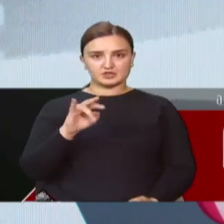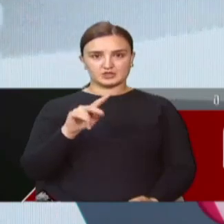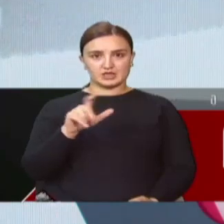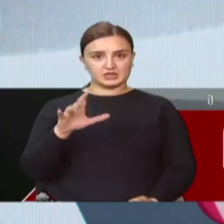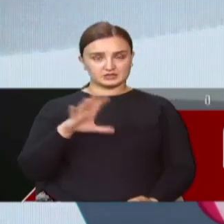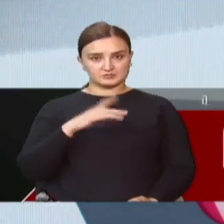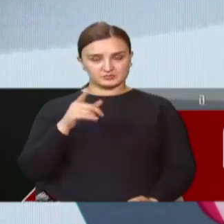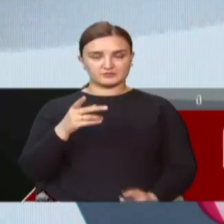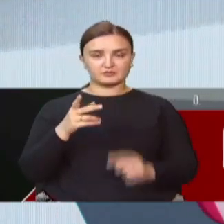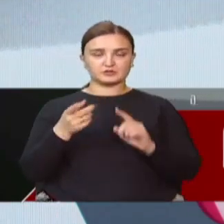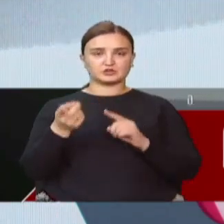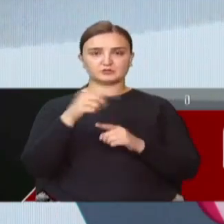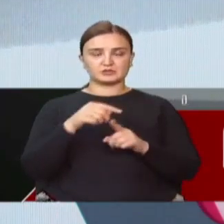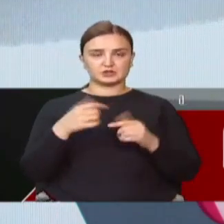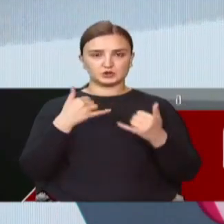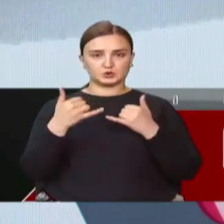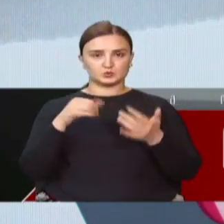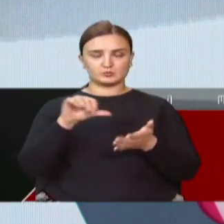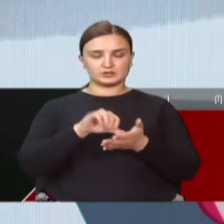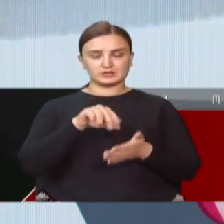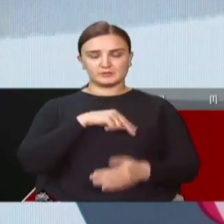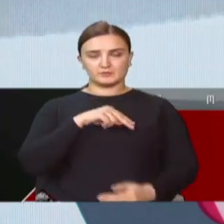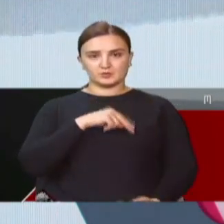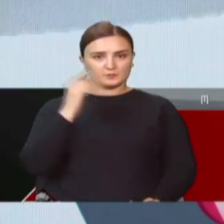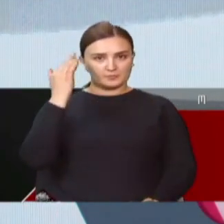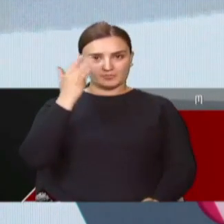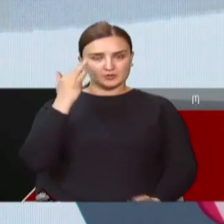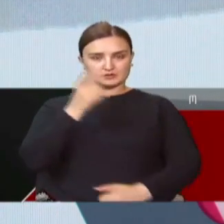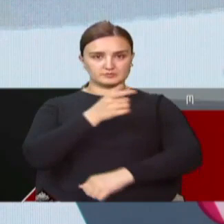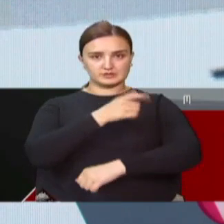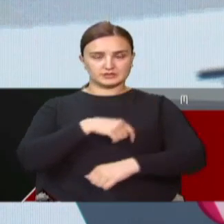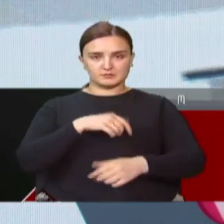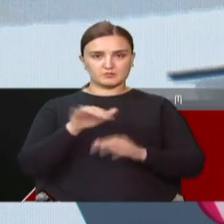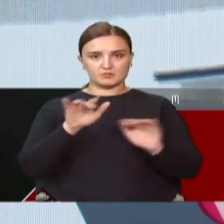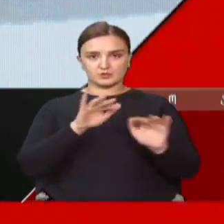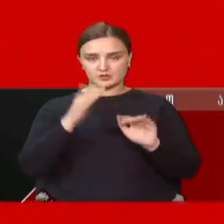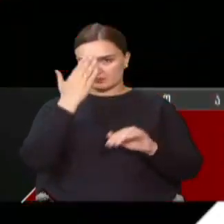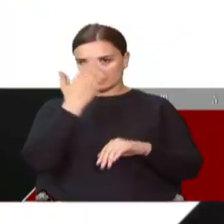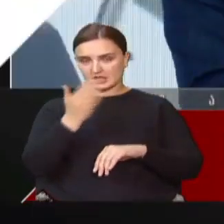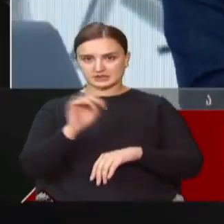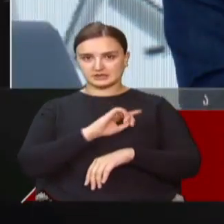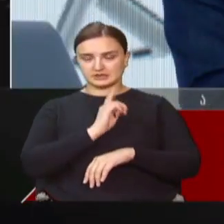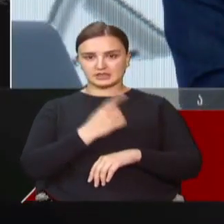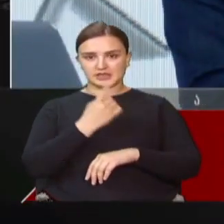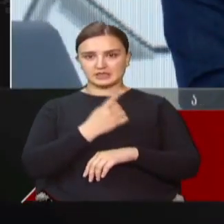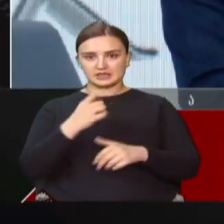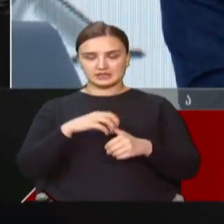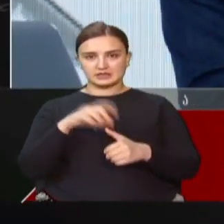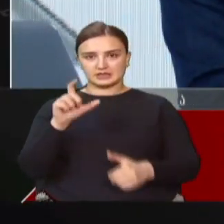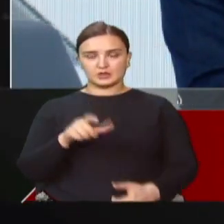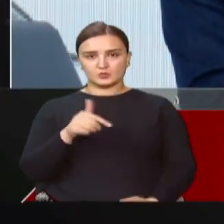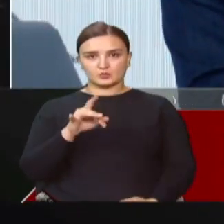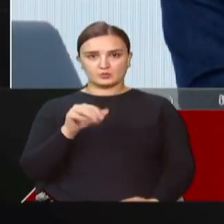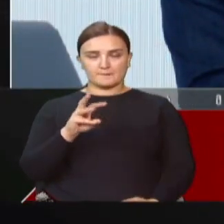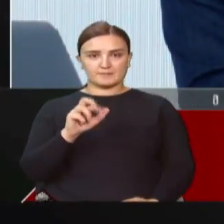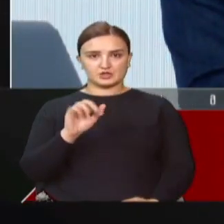Pirdapir eterში გვერდება ჩვენი შემდეგი სტუმარი საპარლამენტო უმრავლესობის წევრი მოძრაობა ხალხის ძალის ერთ-ერთი ლიდერი დეპუტატი გურა მაჭარაშვილი.